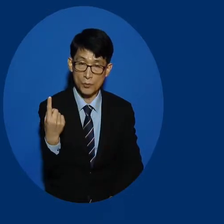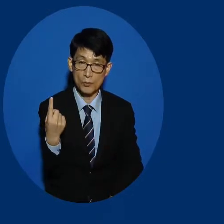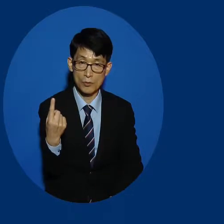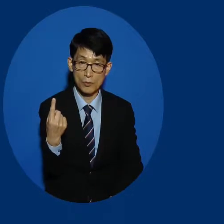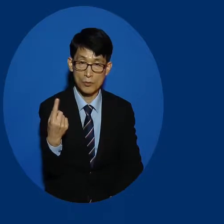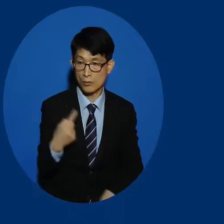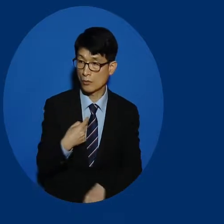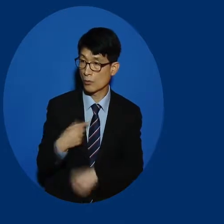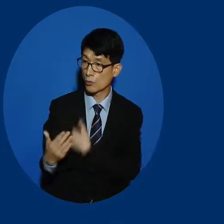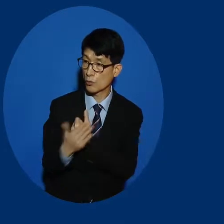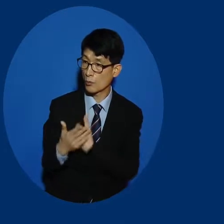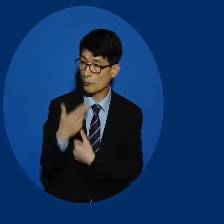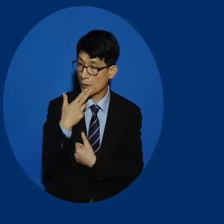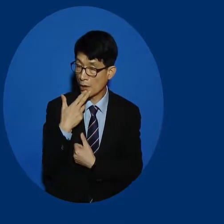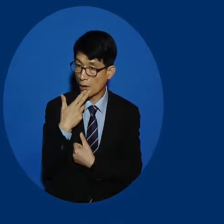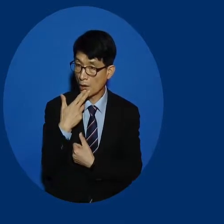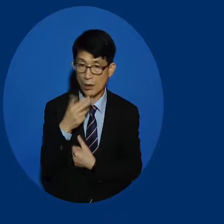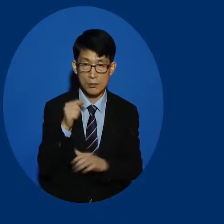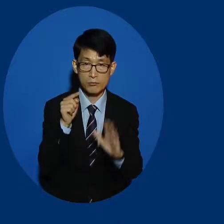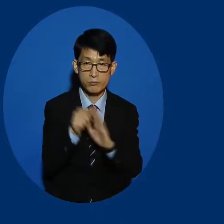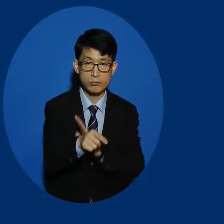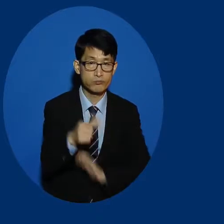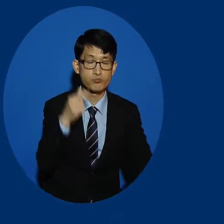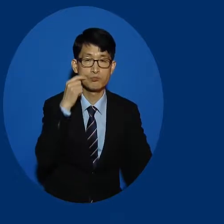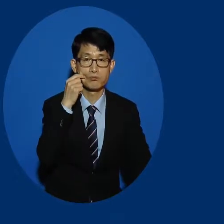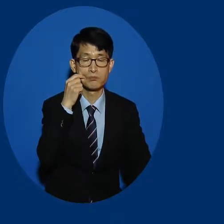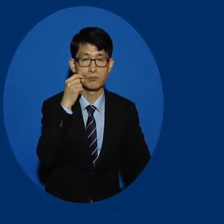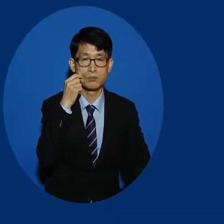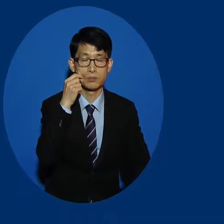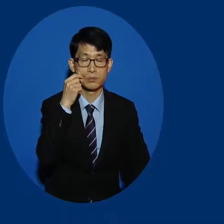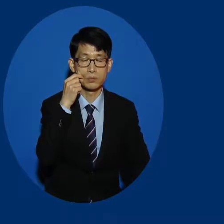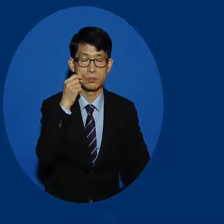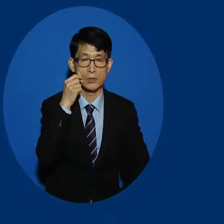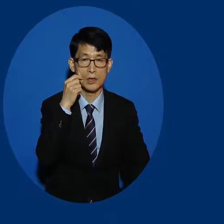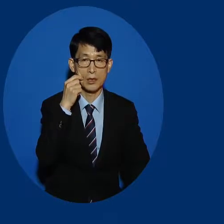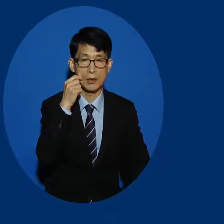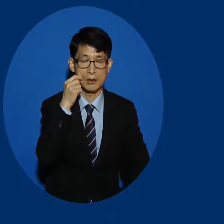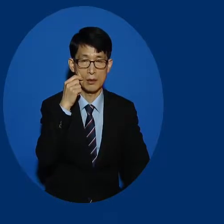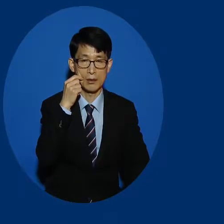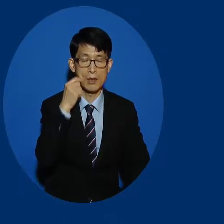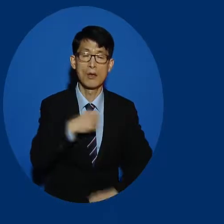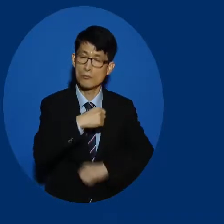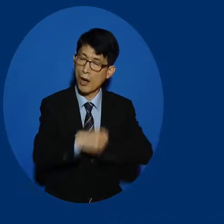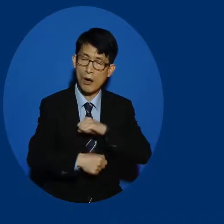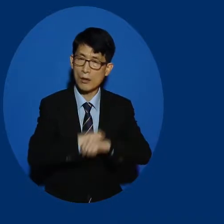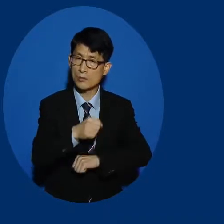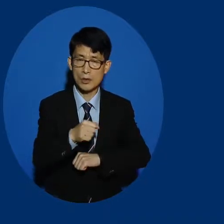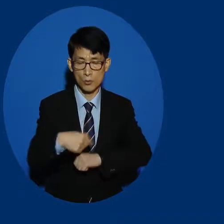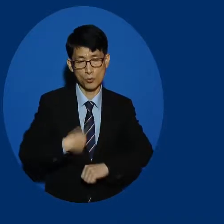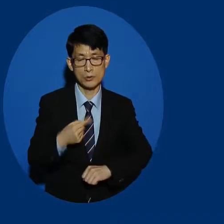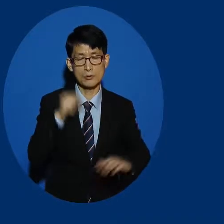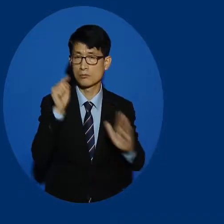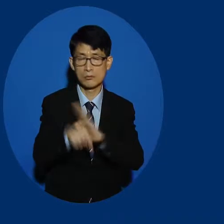지원이 없으면 또 그런 기회에 접근할 수 있는 그러한 기회가 그렇게 많지